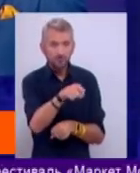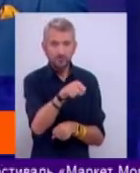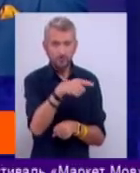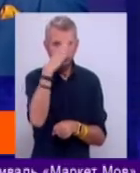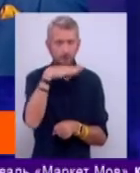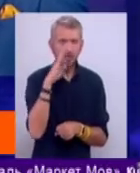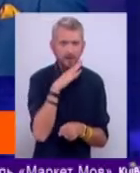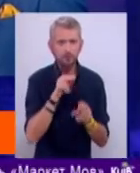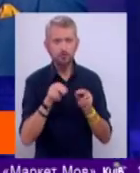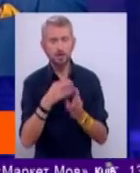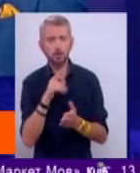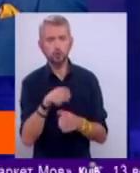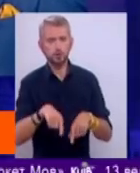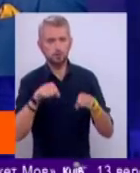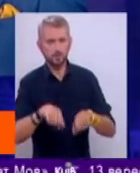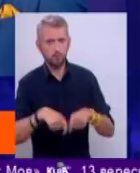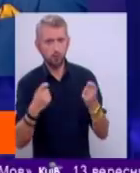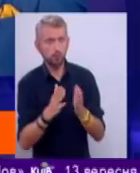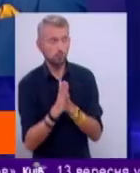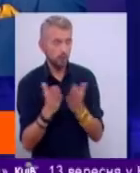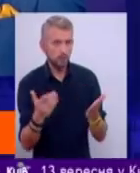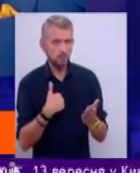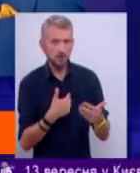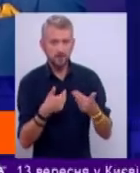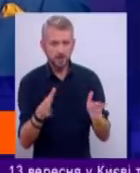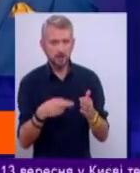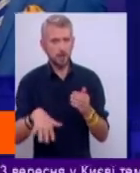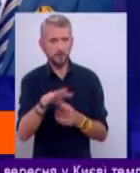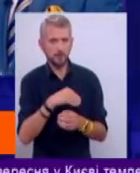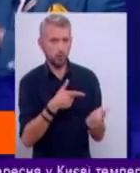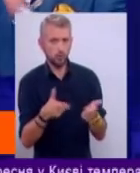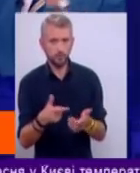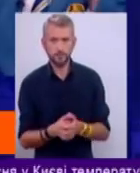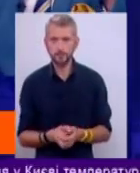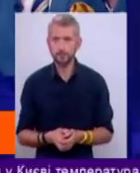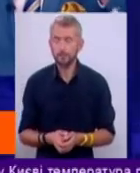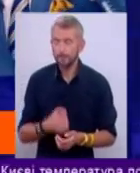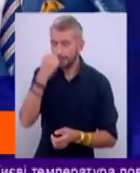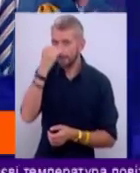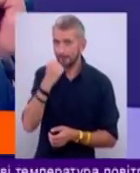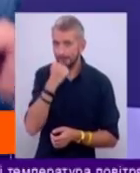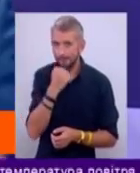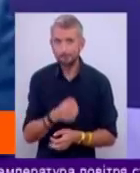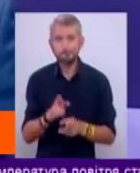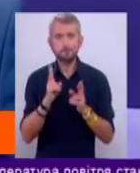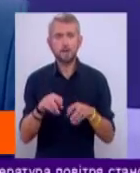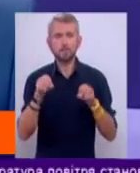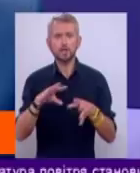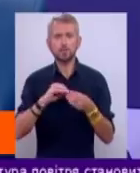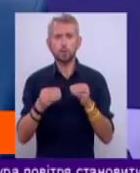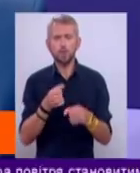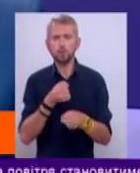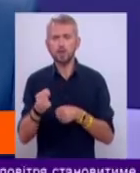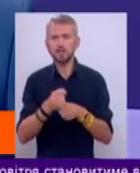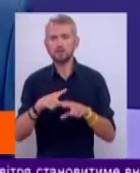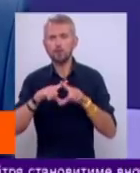і вчителі, якщо їхні права порушують. Будь ласка, ми відкриті для всіх. Готові. Дякую, Романе. Власне, як вирішити проблему насильства